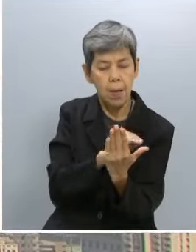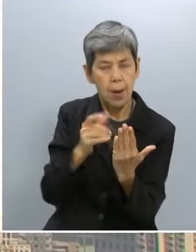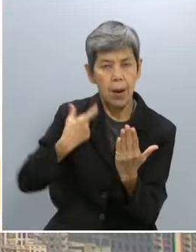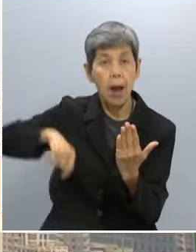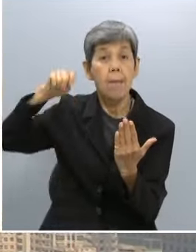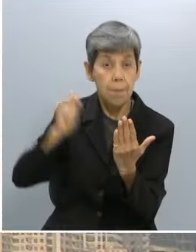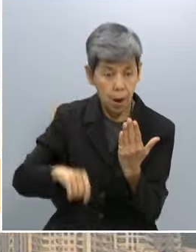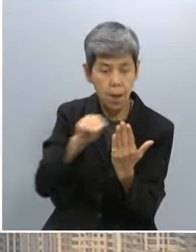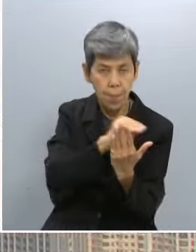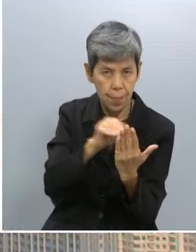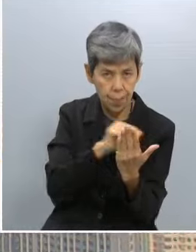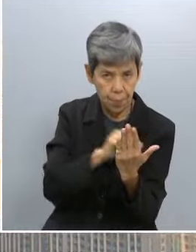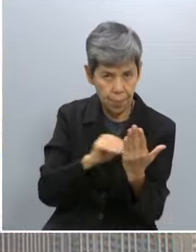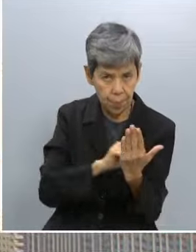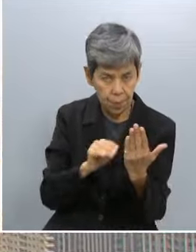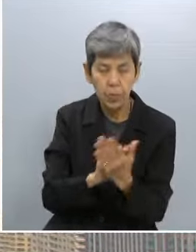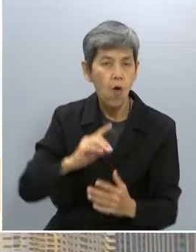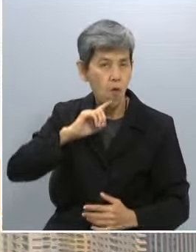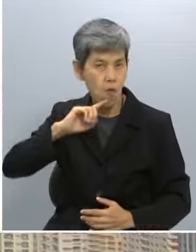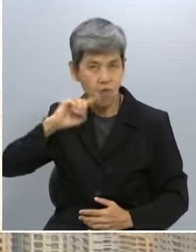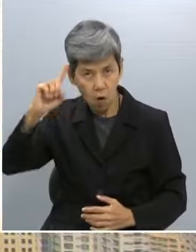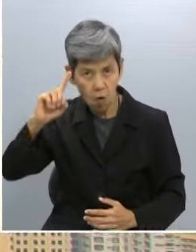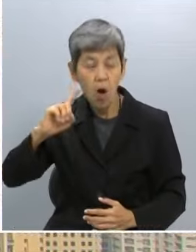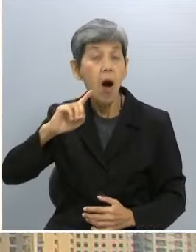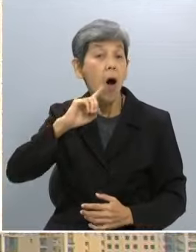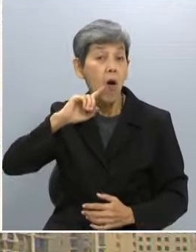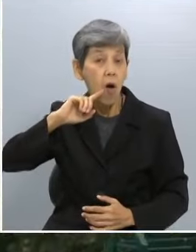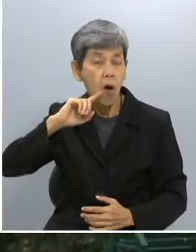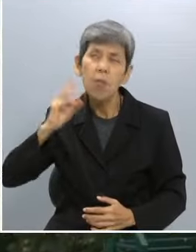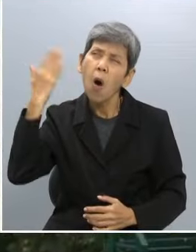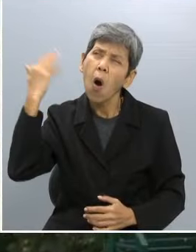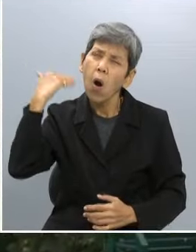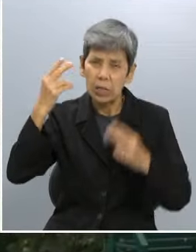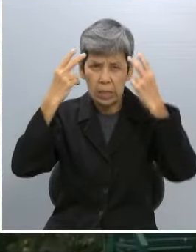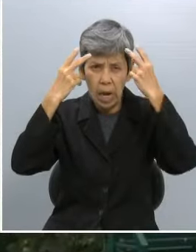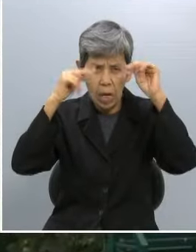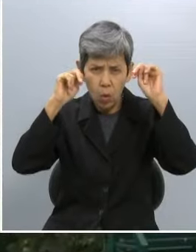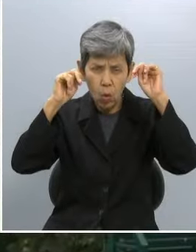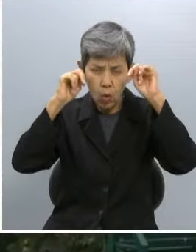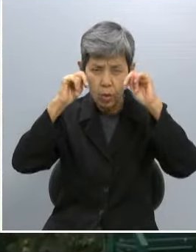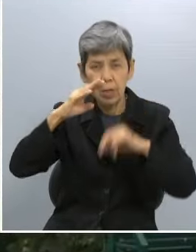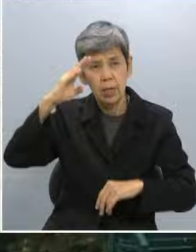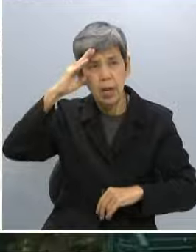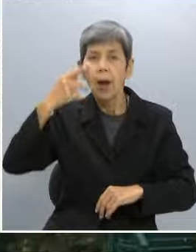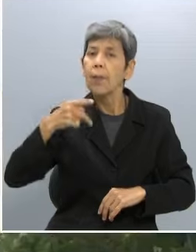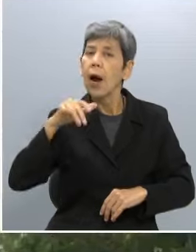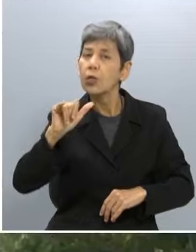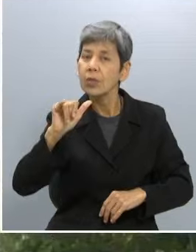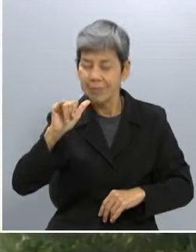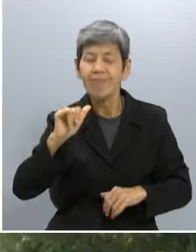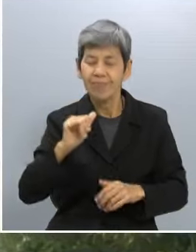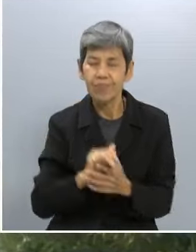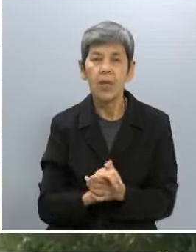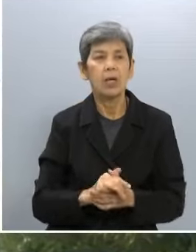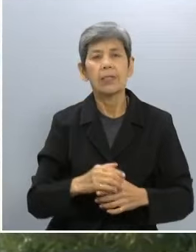ซึ่งมีคำพิพากษาฟ้องหมายถึงคำฟ้องตั้งแต่อดีตนายกมนตรีพลเอกประยุทธ์จันทร์โอชา